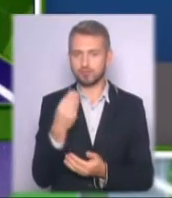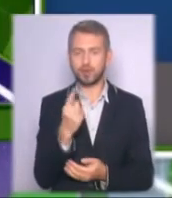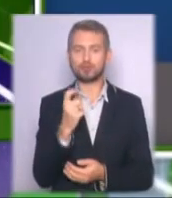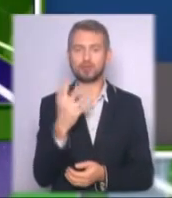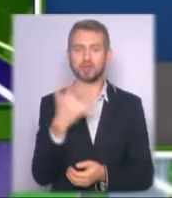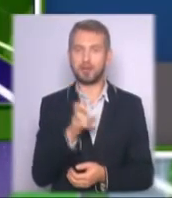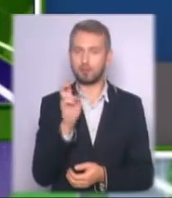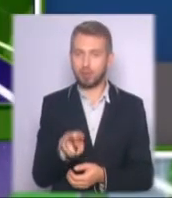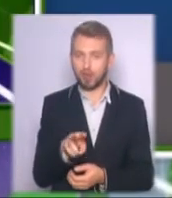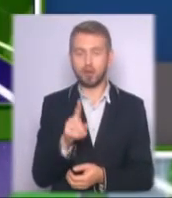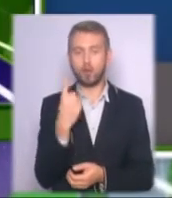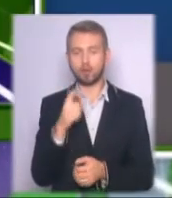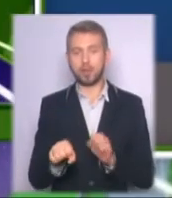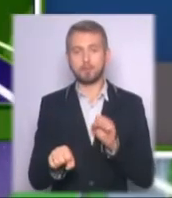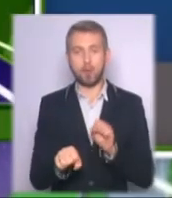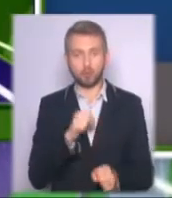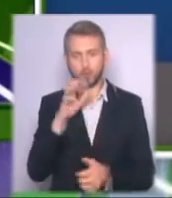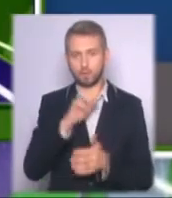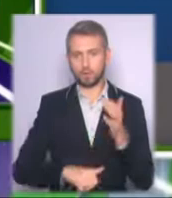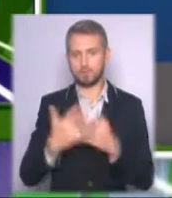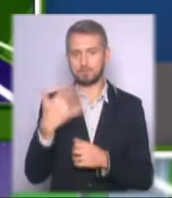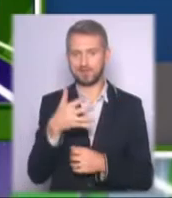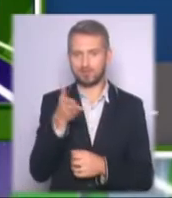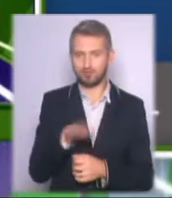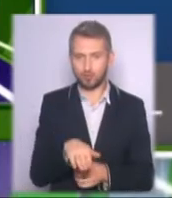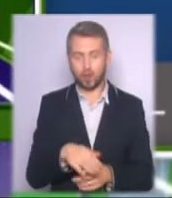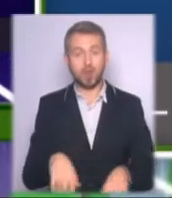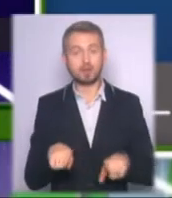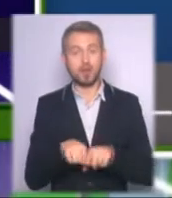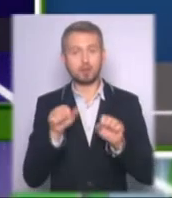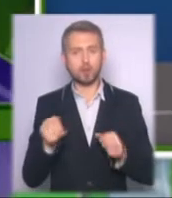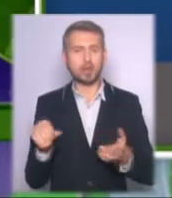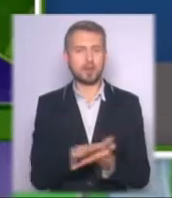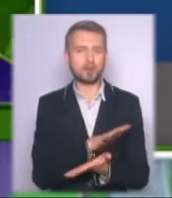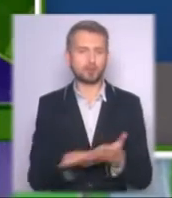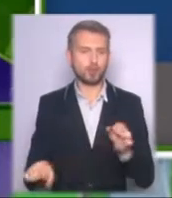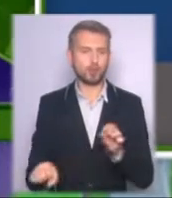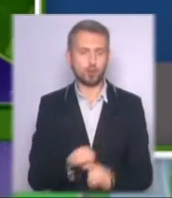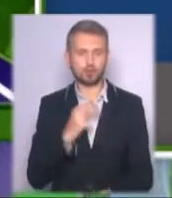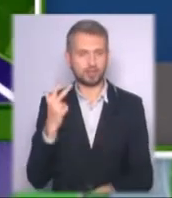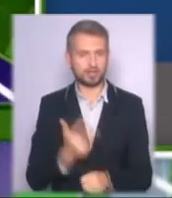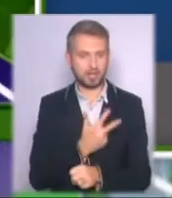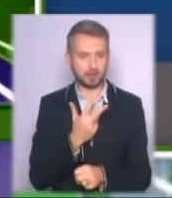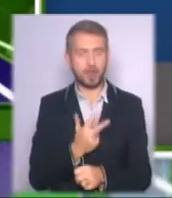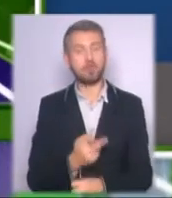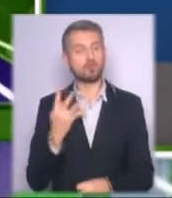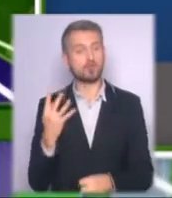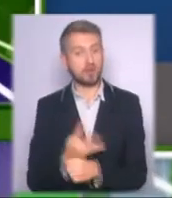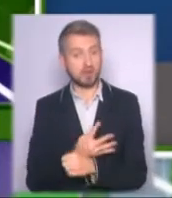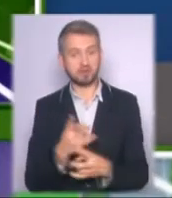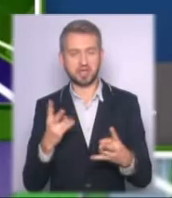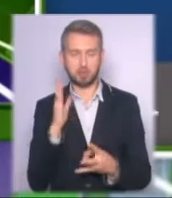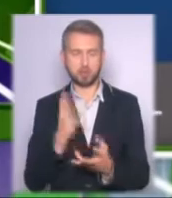балів. За одне порушення зніматимуть по 50 одиниць. Так можна безкоштовно порушувати тричі. Вчетверте потрібно